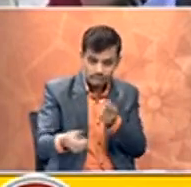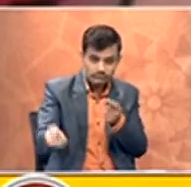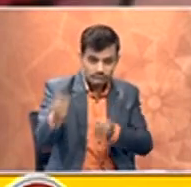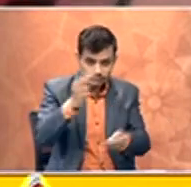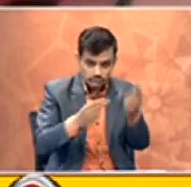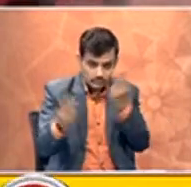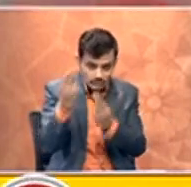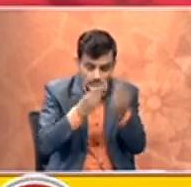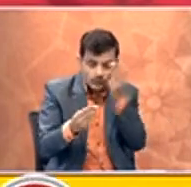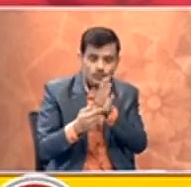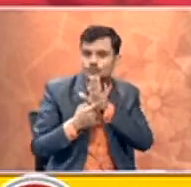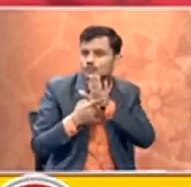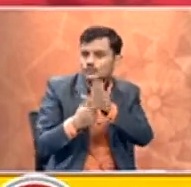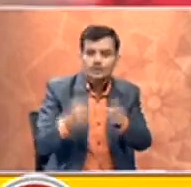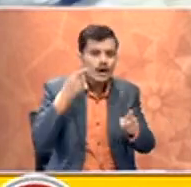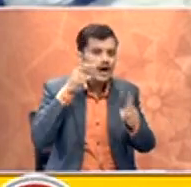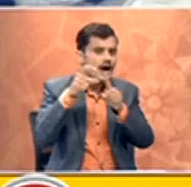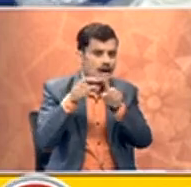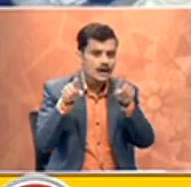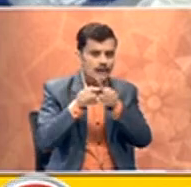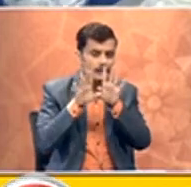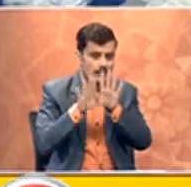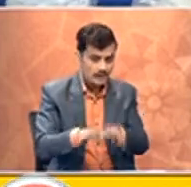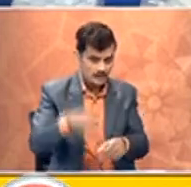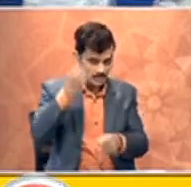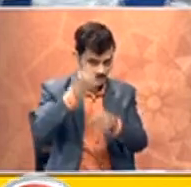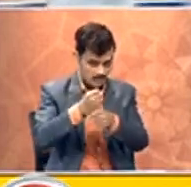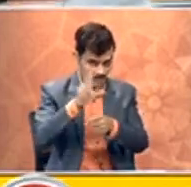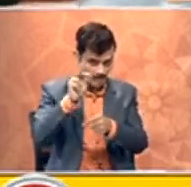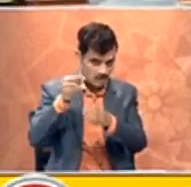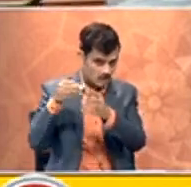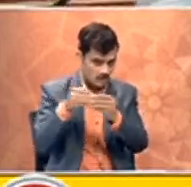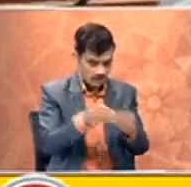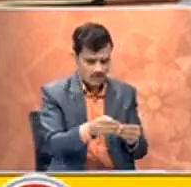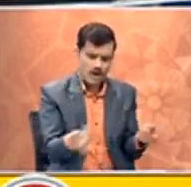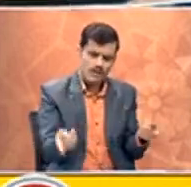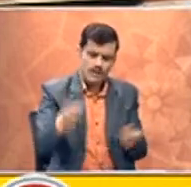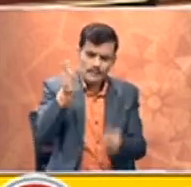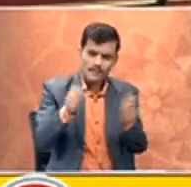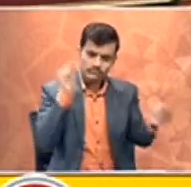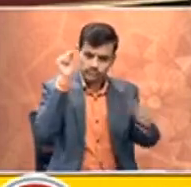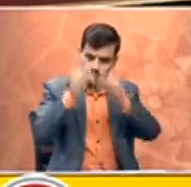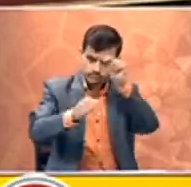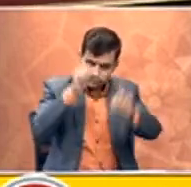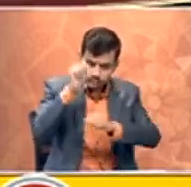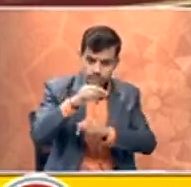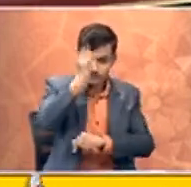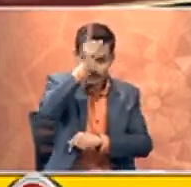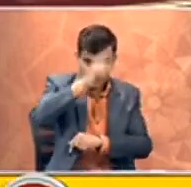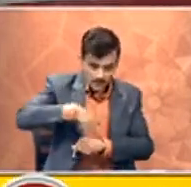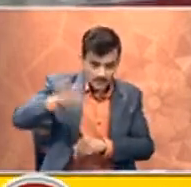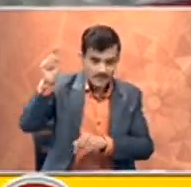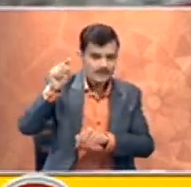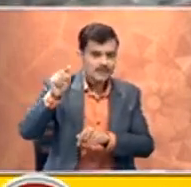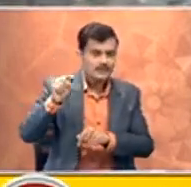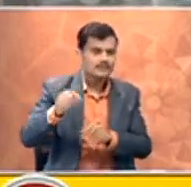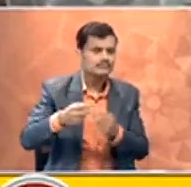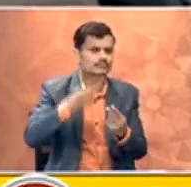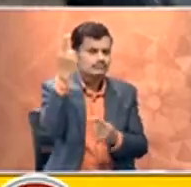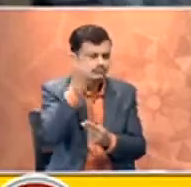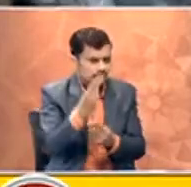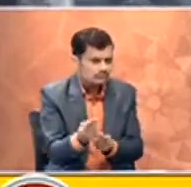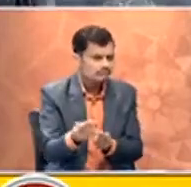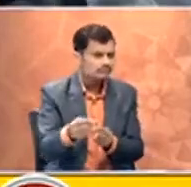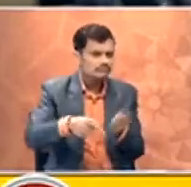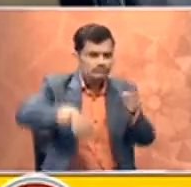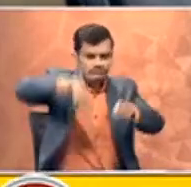का परिचय दिया है। G20 में आए हर प्रतिनिधि हमारे देश की आर्टिस्टिक